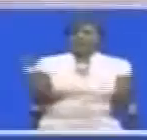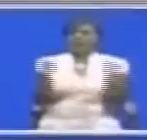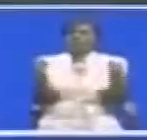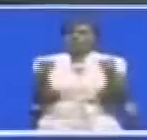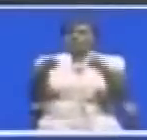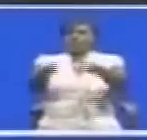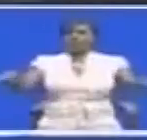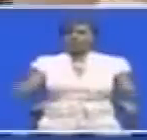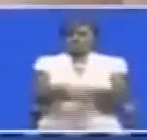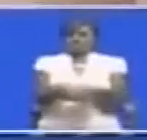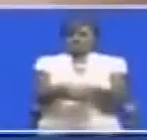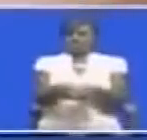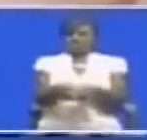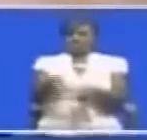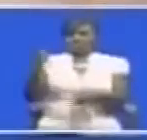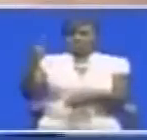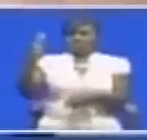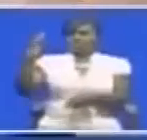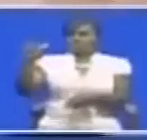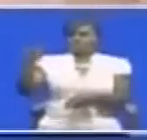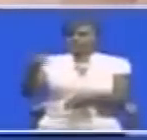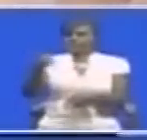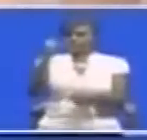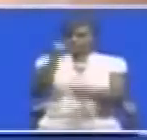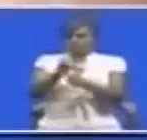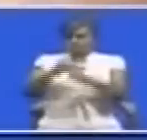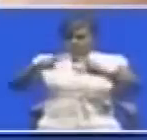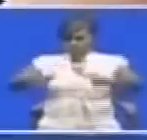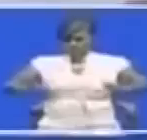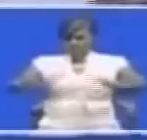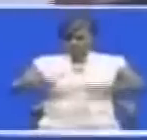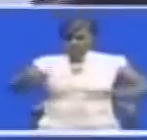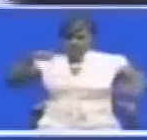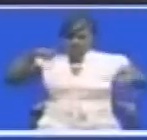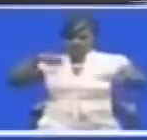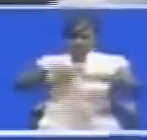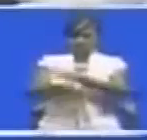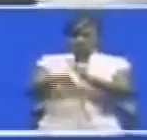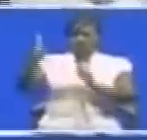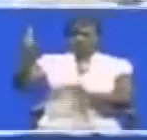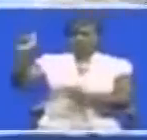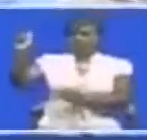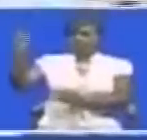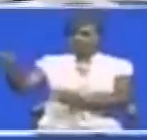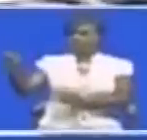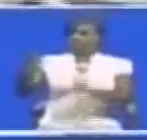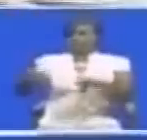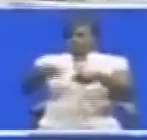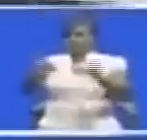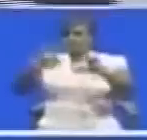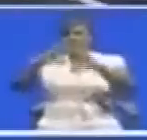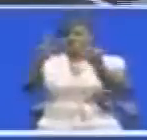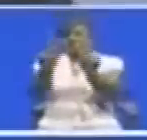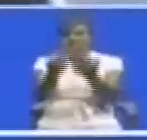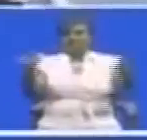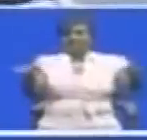cha kuhifadhia maiti cha Mwingi, ambako utafanyiwa uchunguzi wa kina wa DNA na kisha kukabidhiwa kwa familia